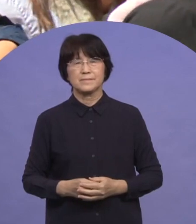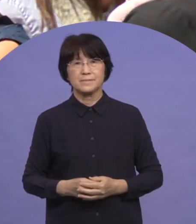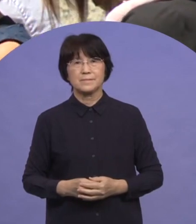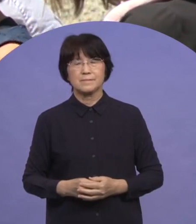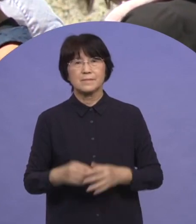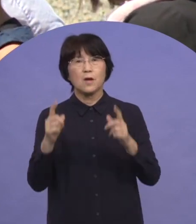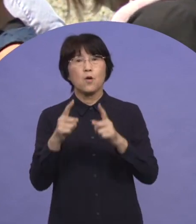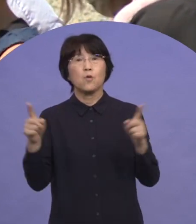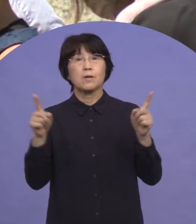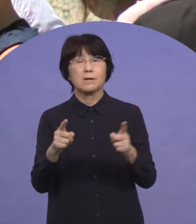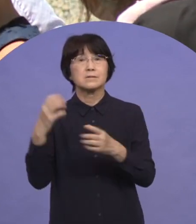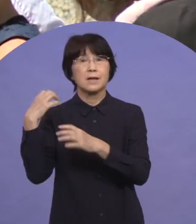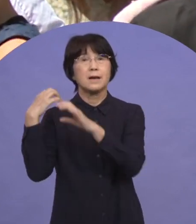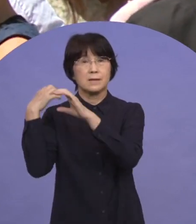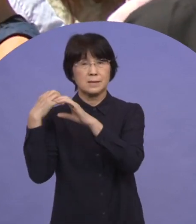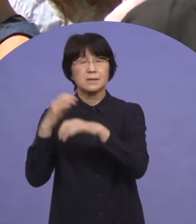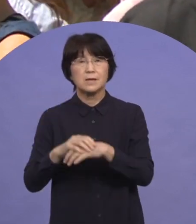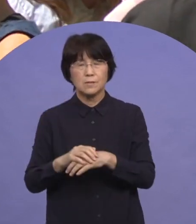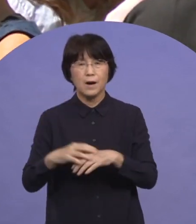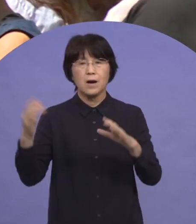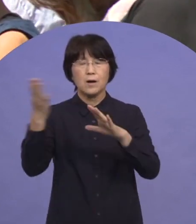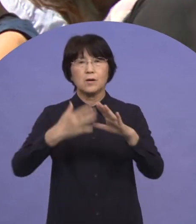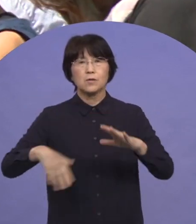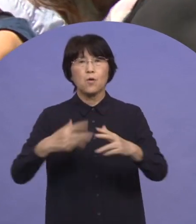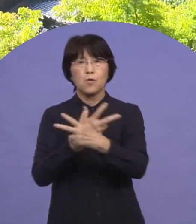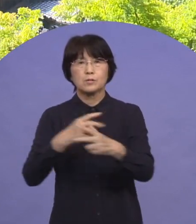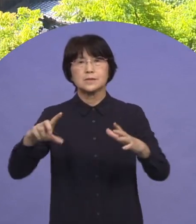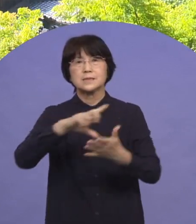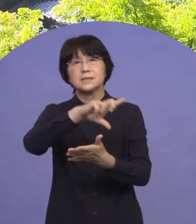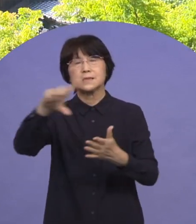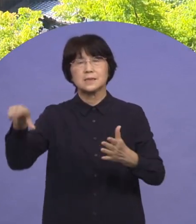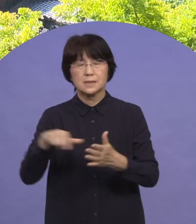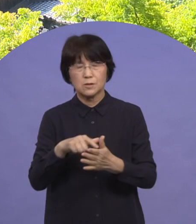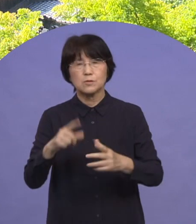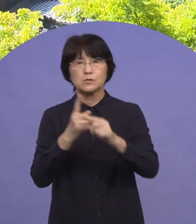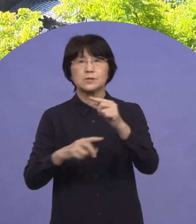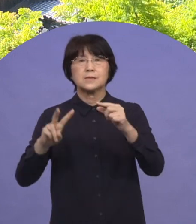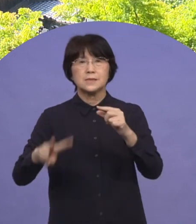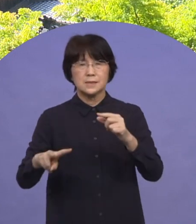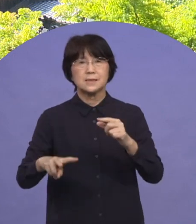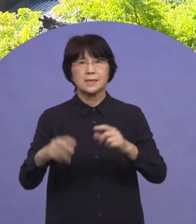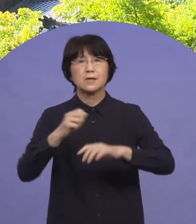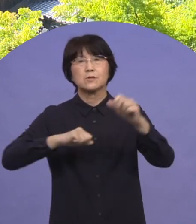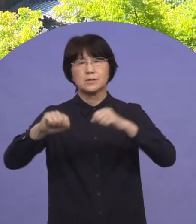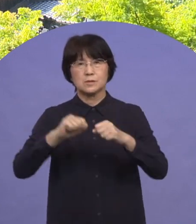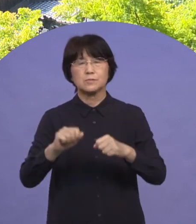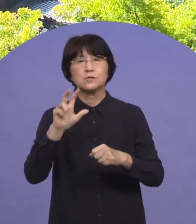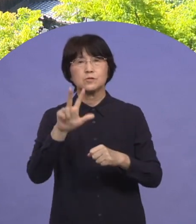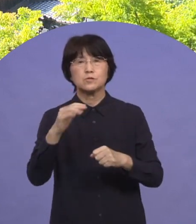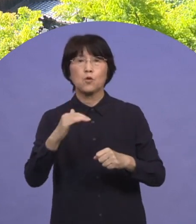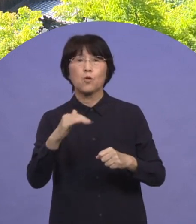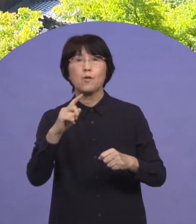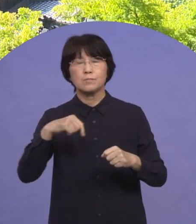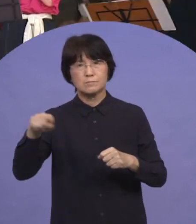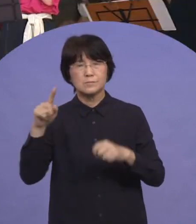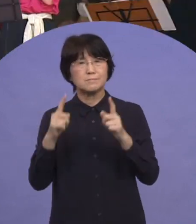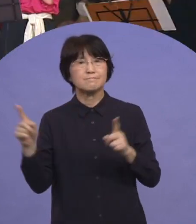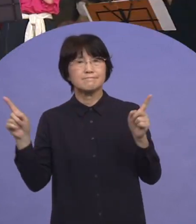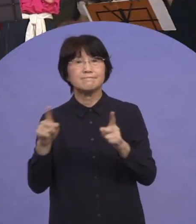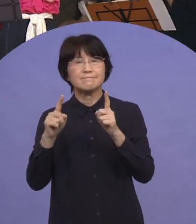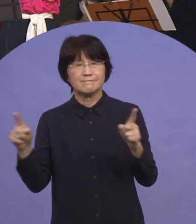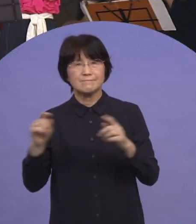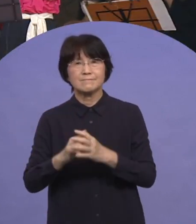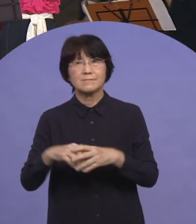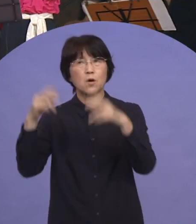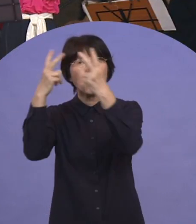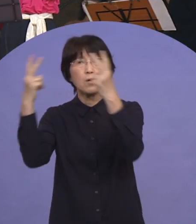音楽祭には湖北地域を中心に活動しているル・ココンのアンサンブルや、北海道にある天徳